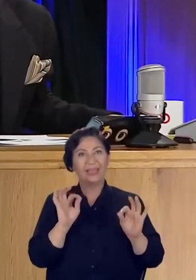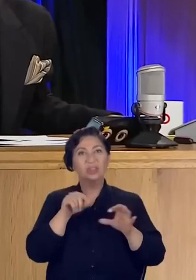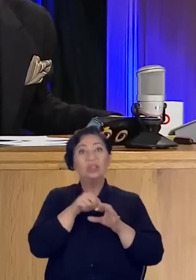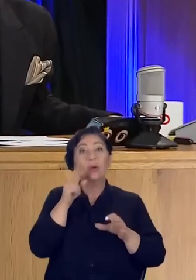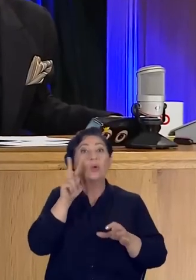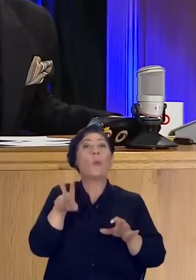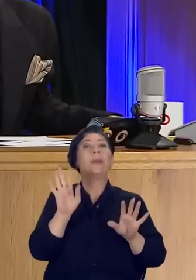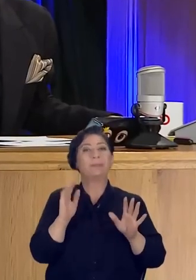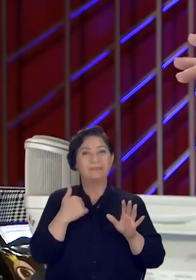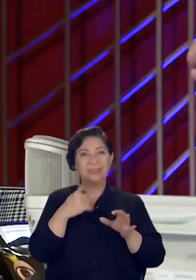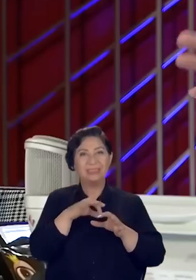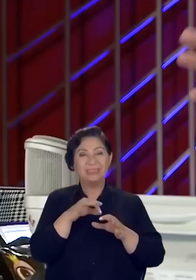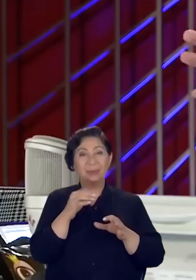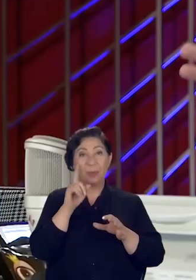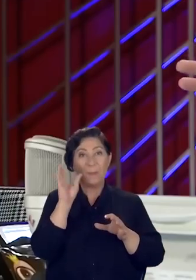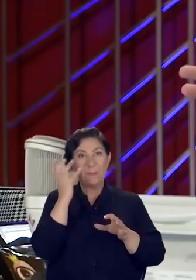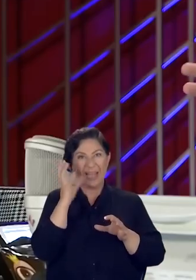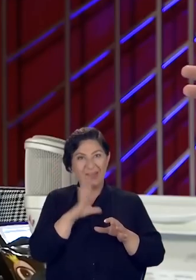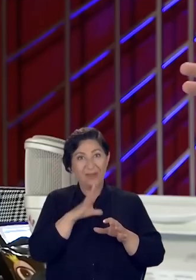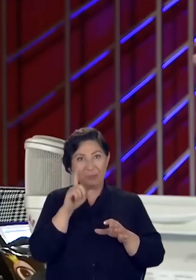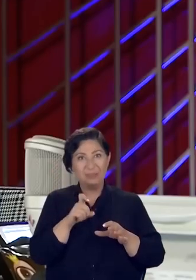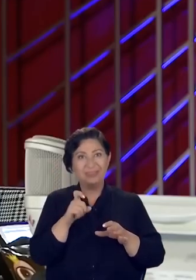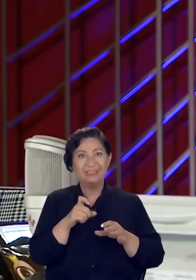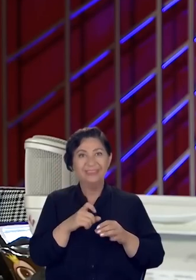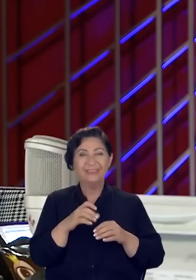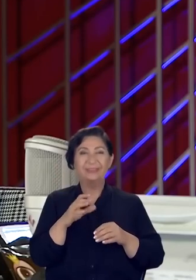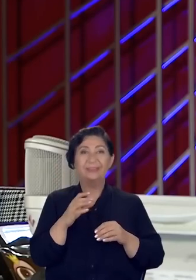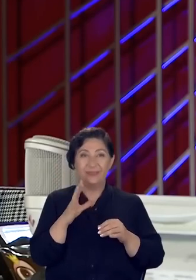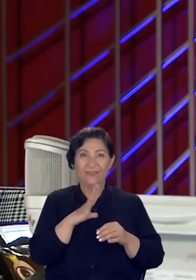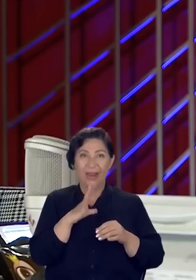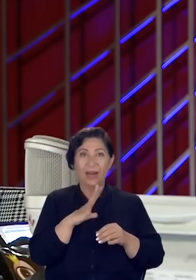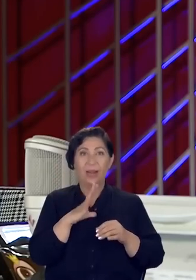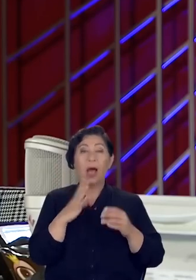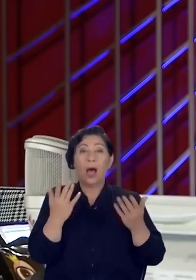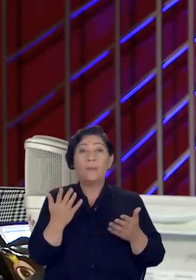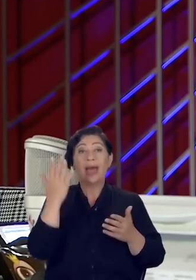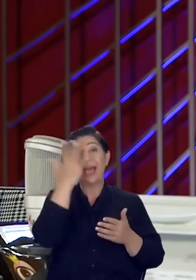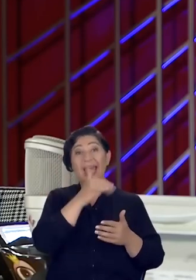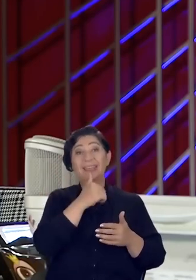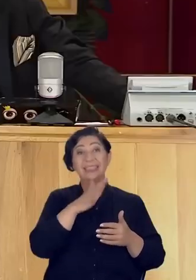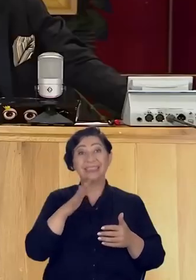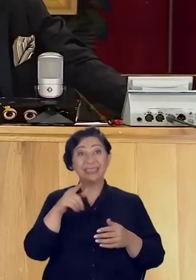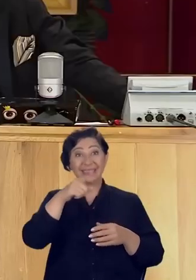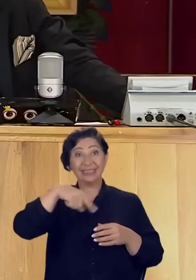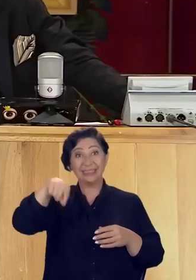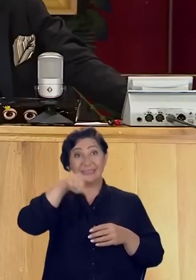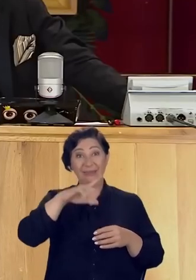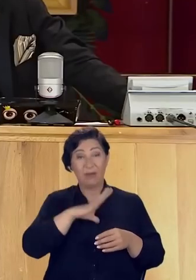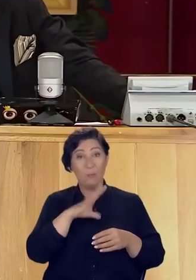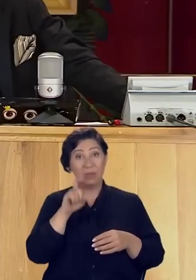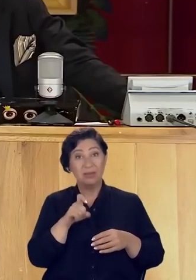görmeyeyim ben. Evet. Bir manyaklığınız var mı? Var. Ama Karadenizlerin... Var mı Karadenizli burada?